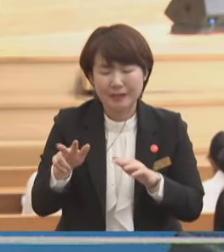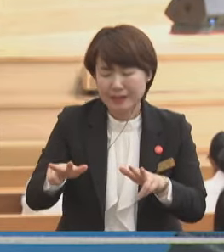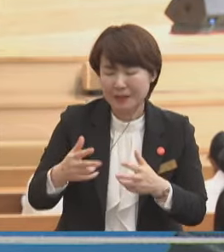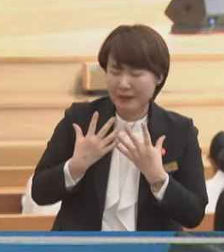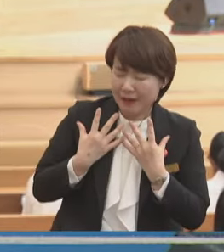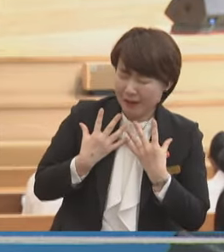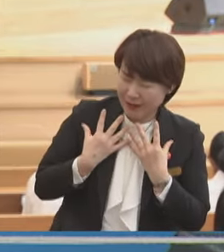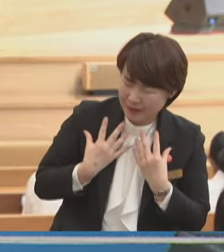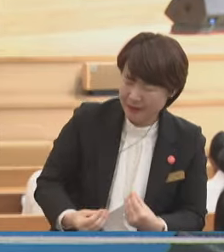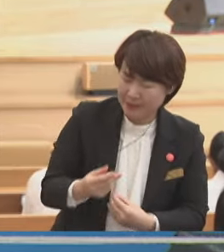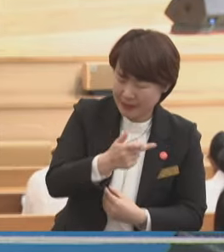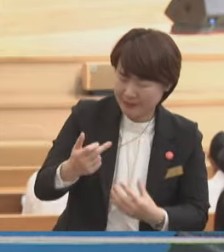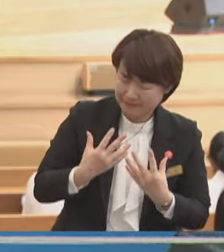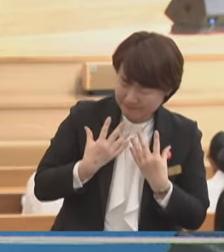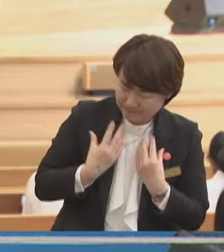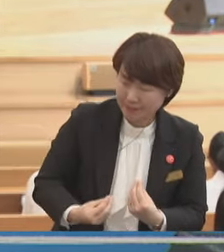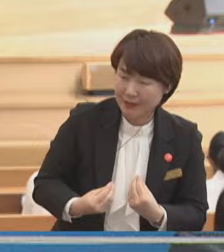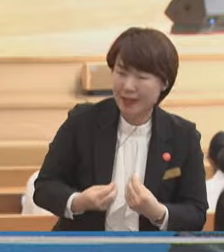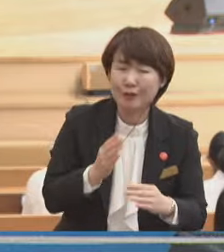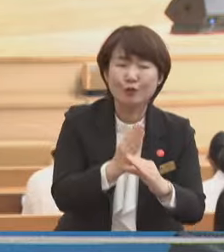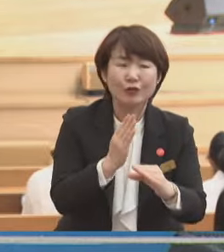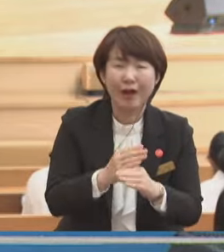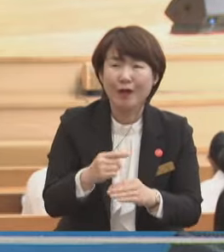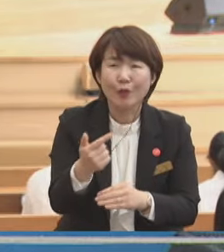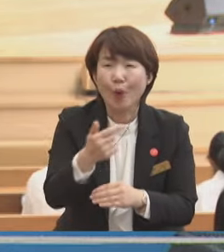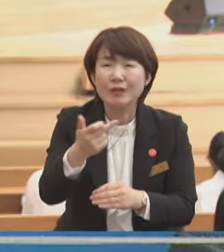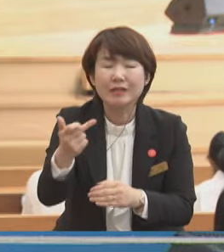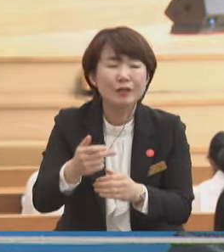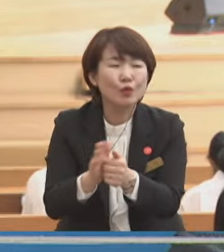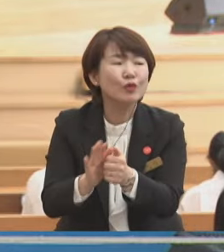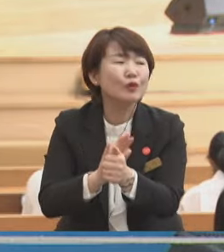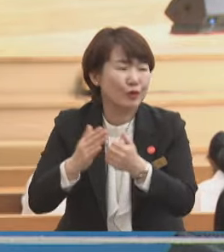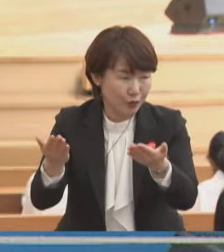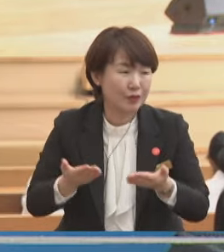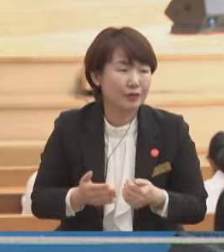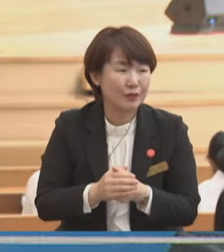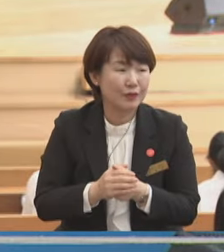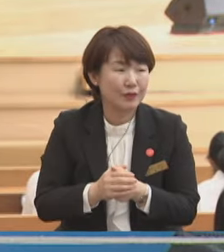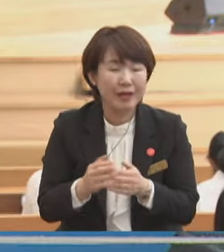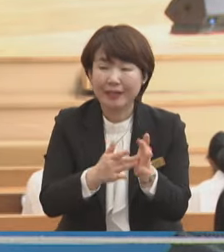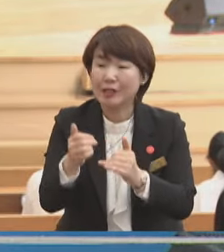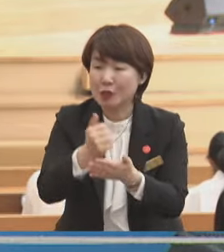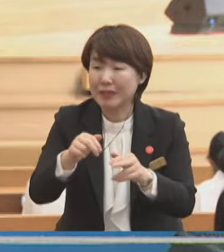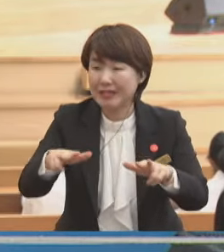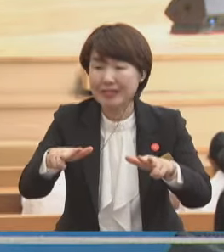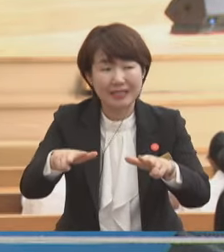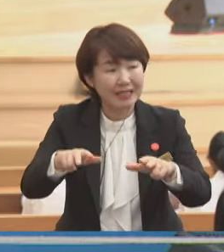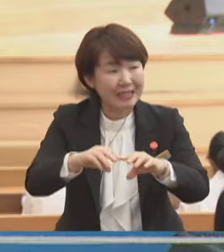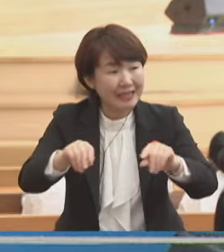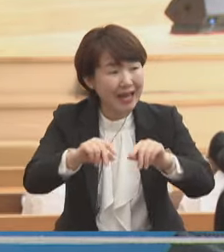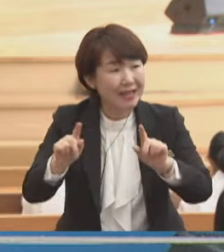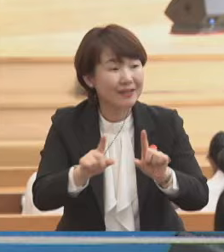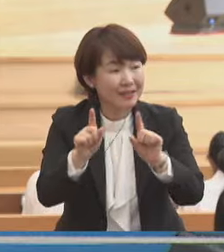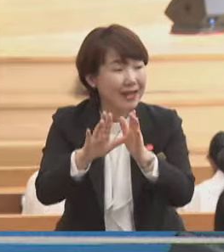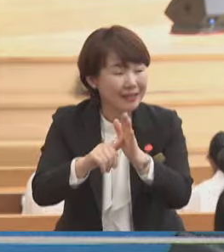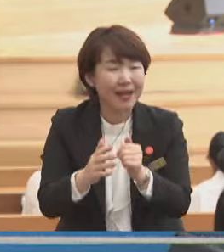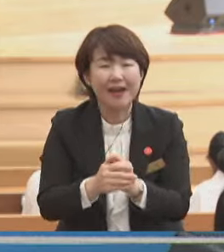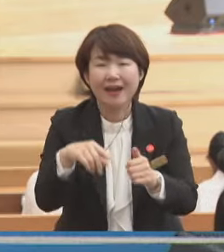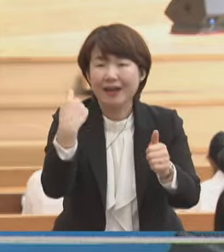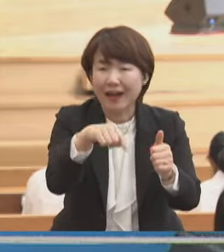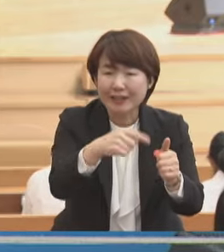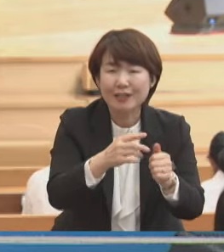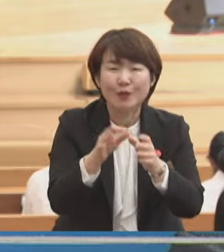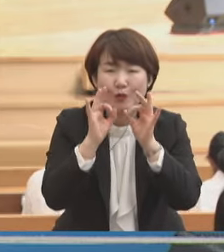있는 자에게 정말로 위로가 되는 말씀이죠 여러분 예수님이이 땅에 계시는 동안 가르치고 전파하시고